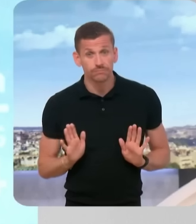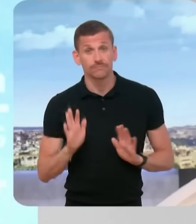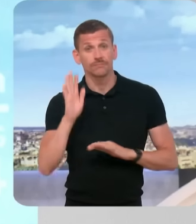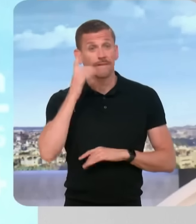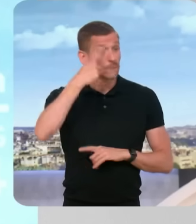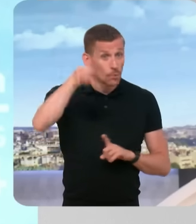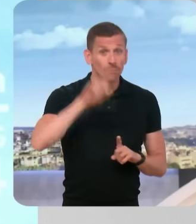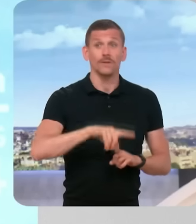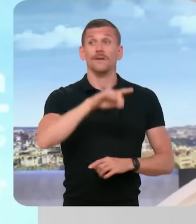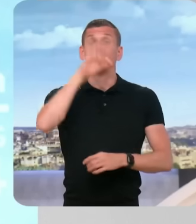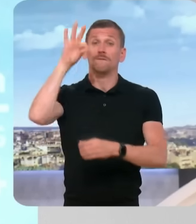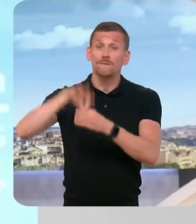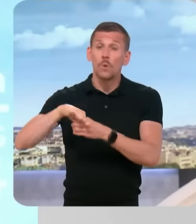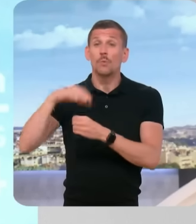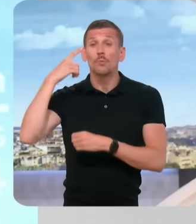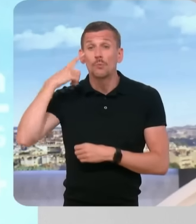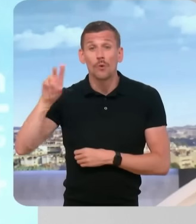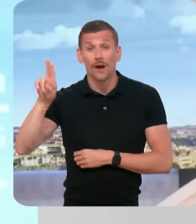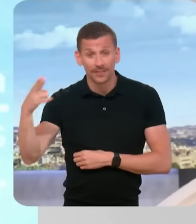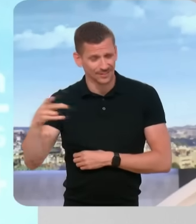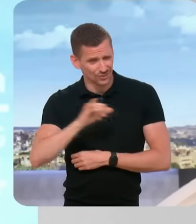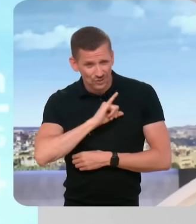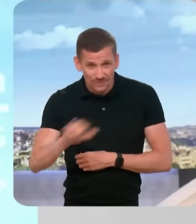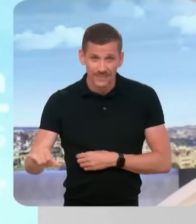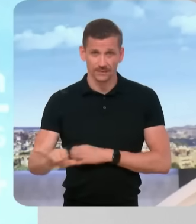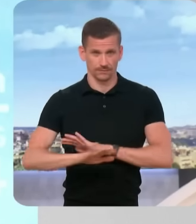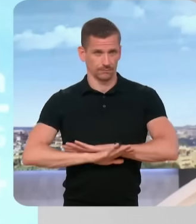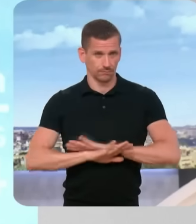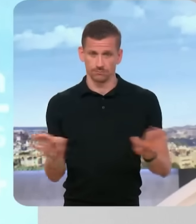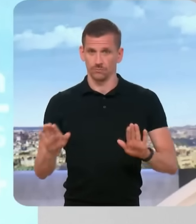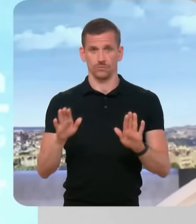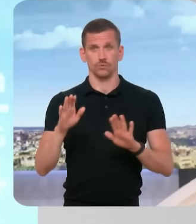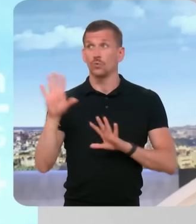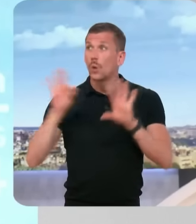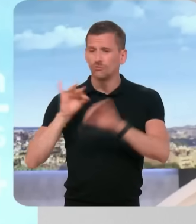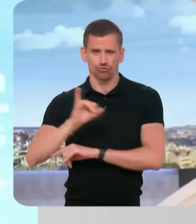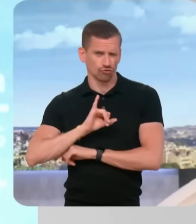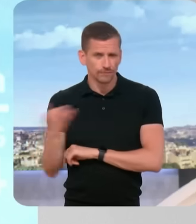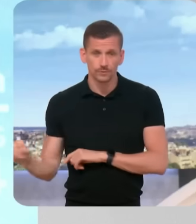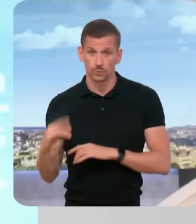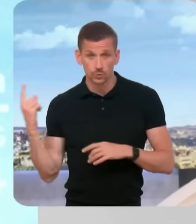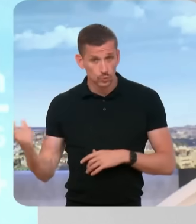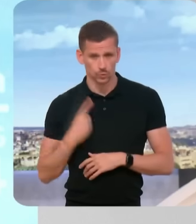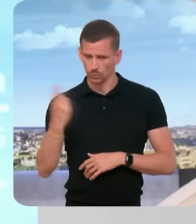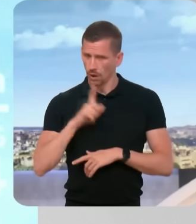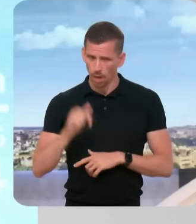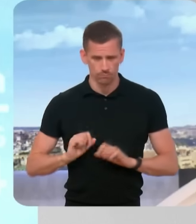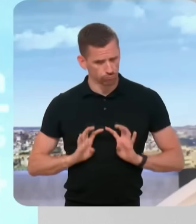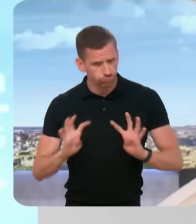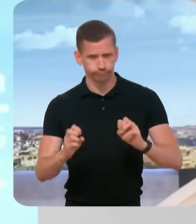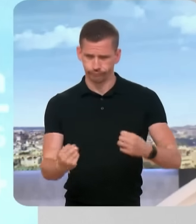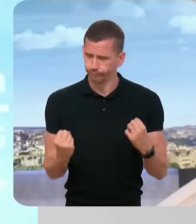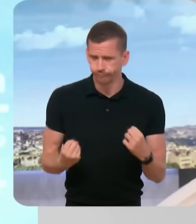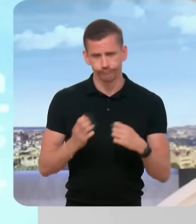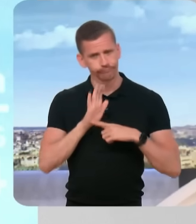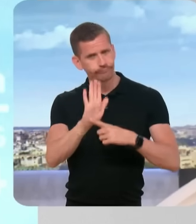seul mot d'ordre comparable venant du camp de M. Macron. Donc, je vous le dis, nous avons toujours été au rendez-vous pour faire la différence, etc. Mais